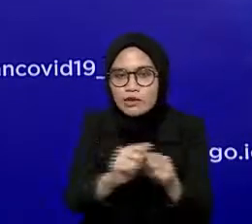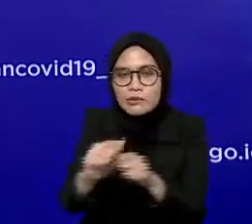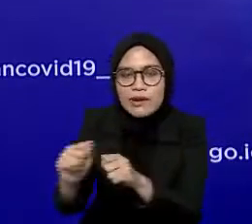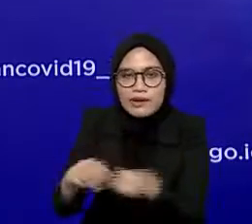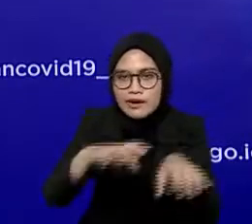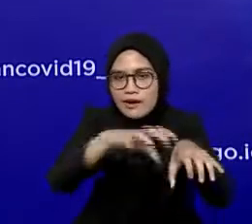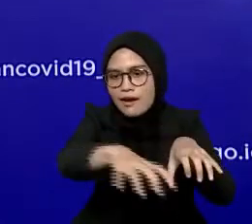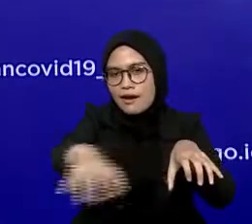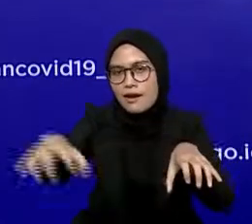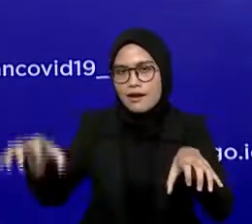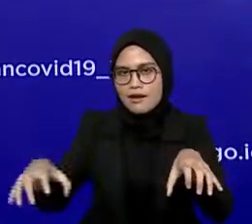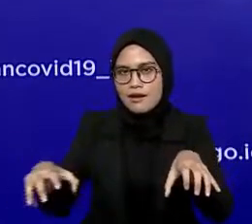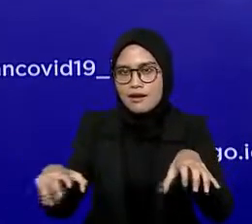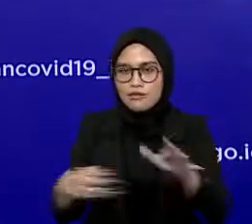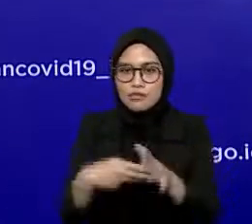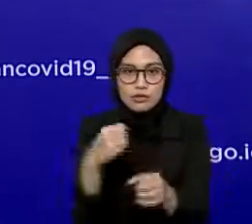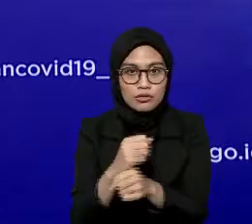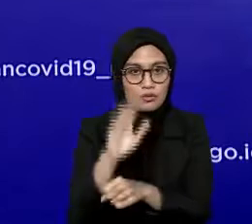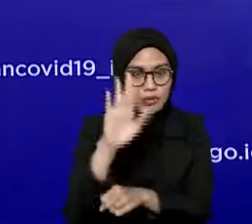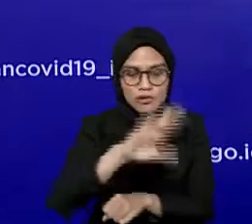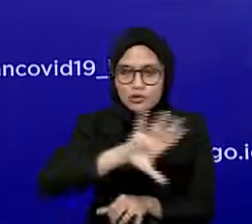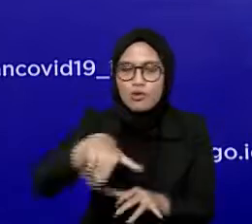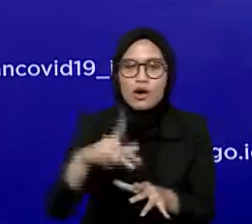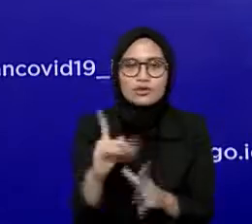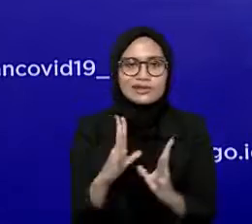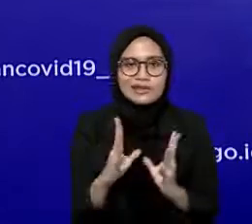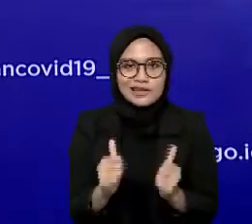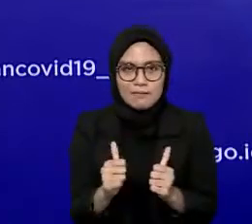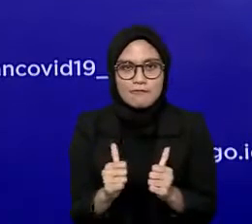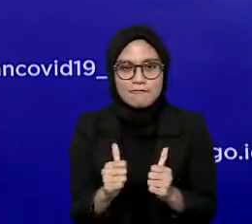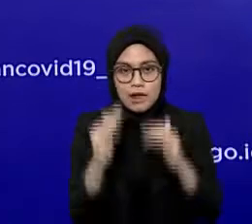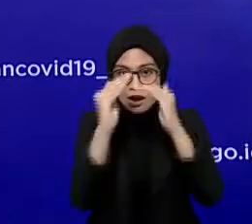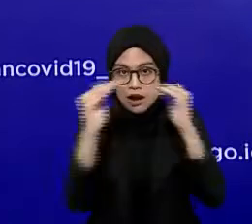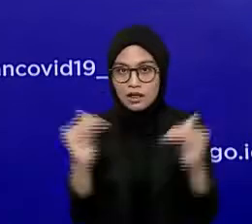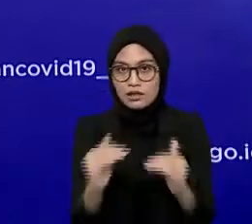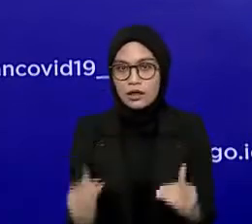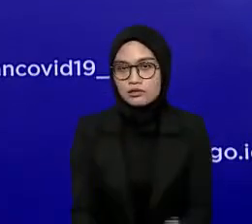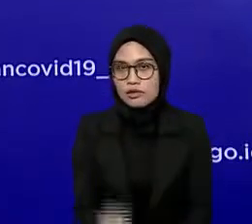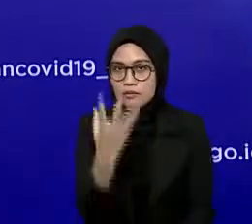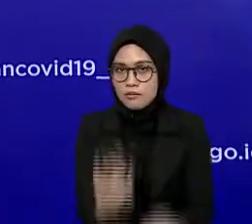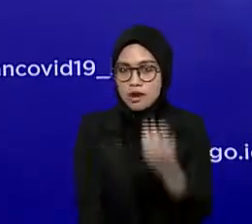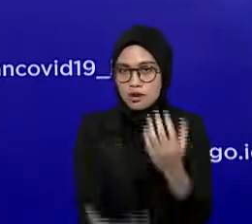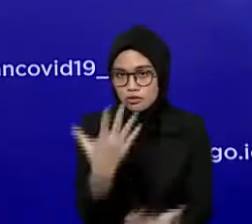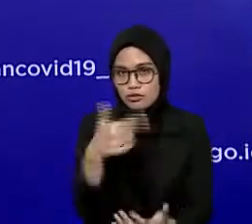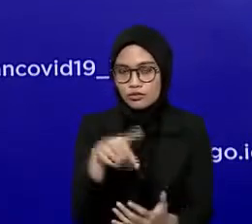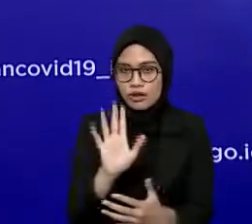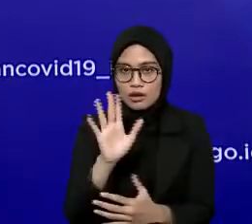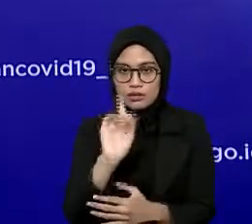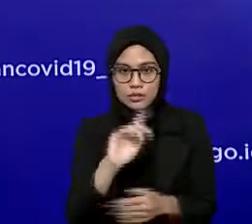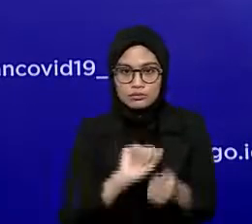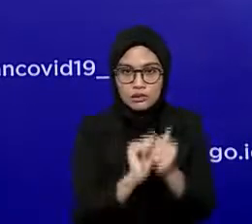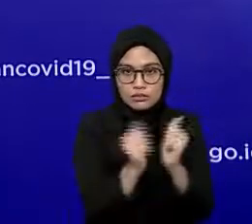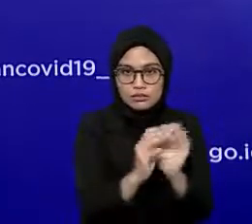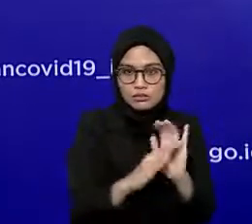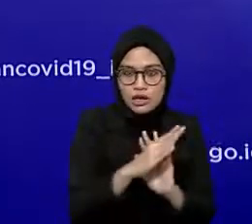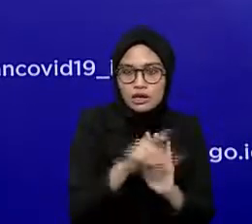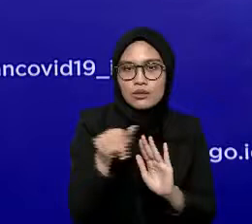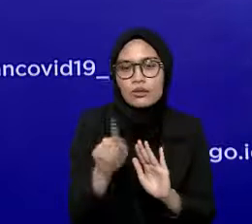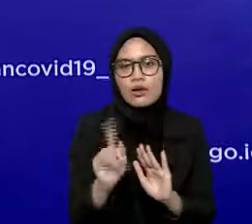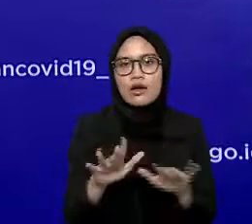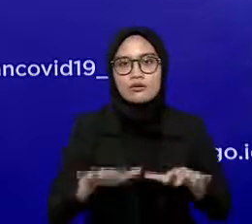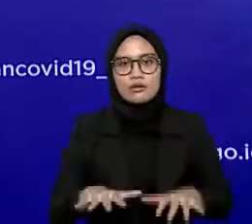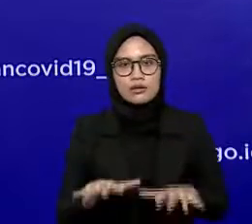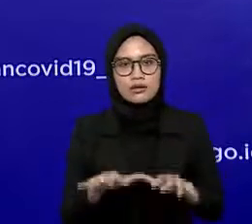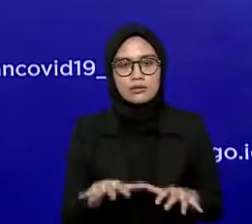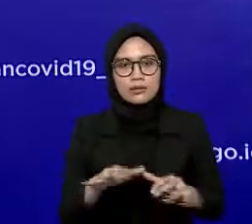selambat-lambatnya minggu depan. Selama periode Nataru, setiap indikasi kenaikan akan diberikan atensi untuk